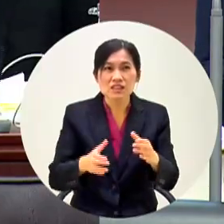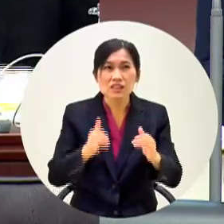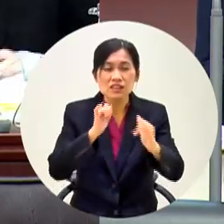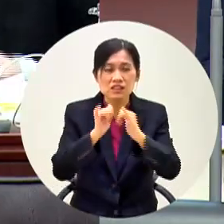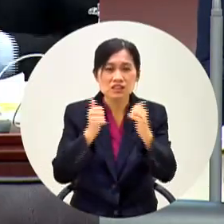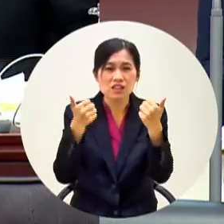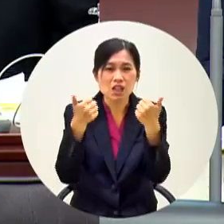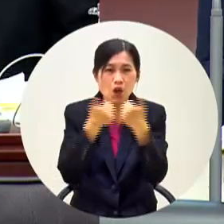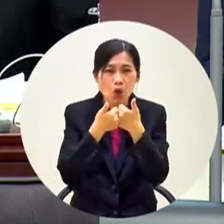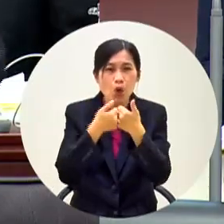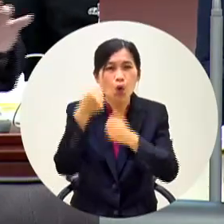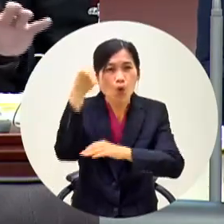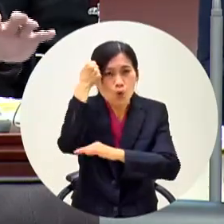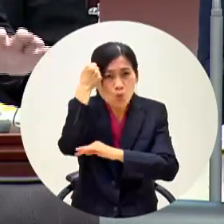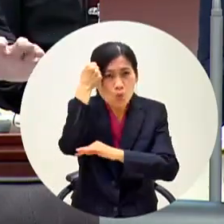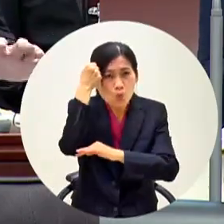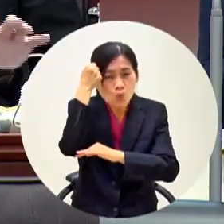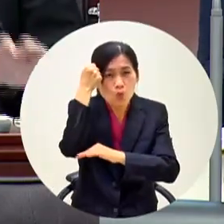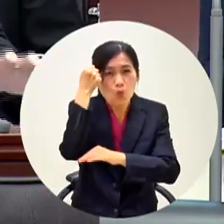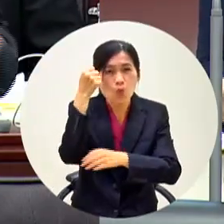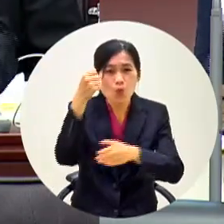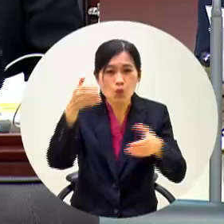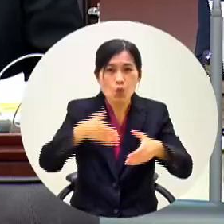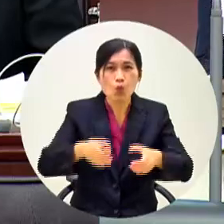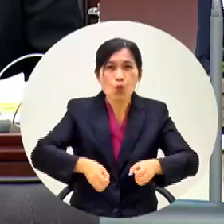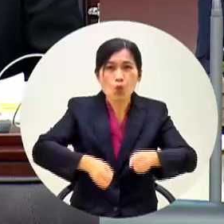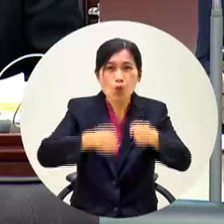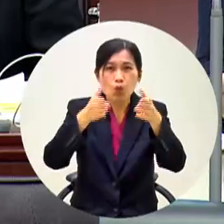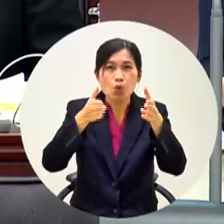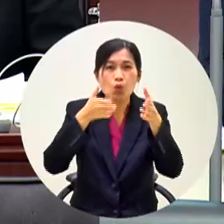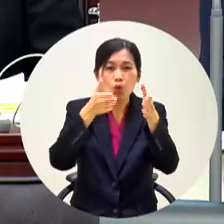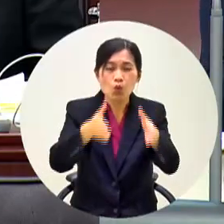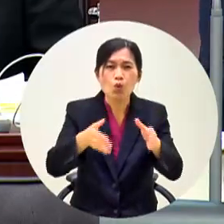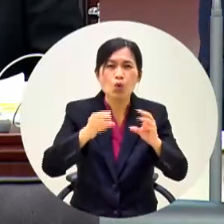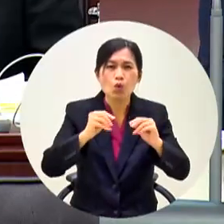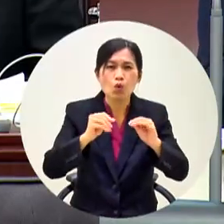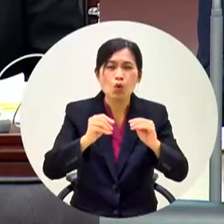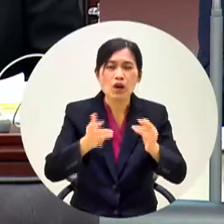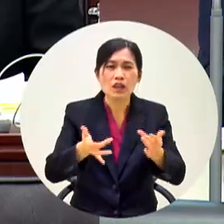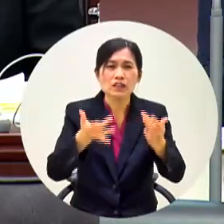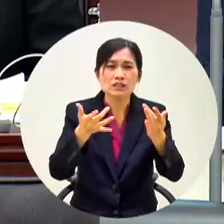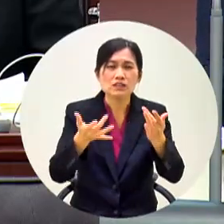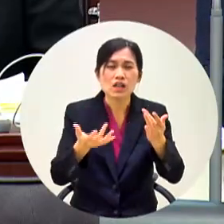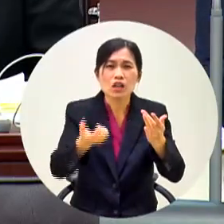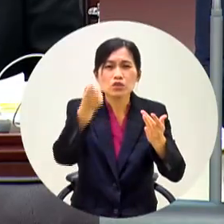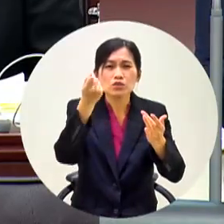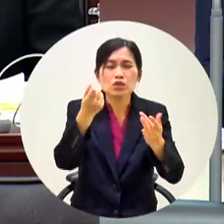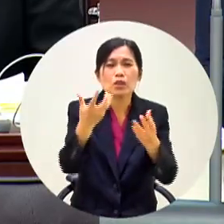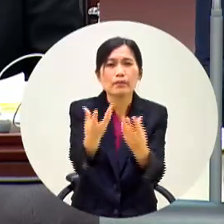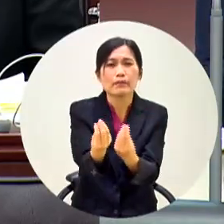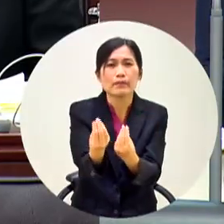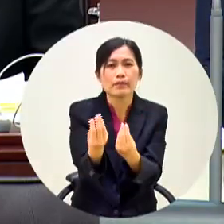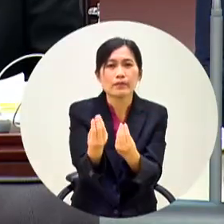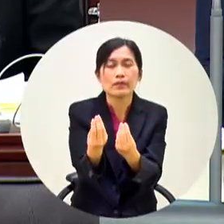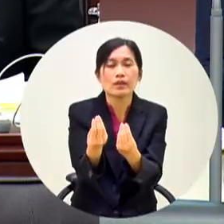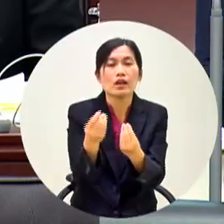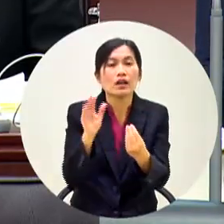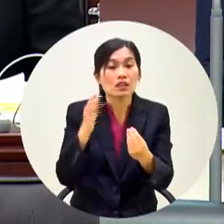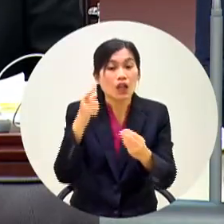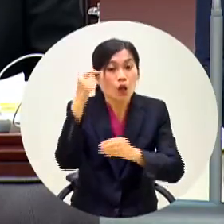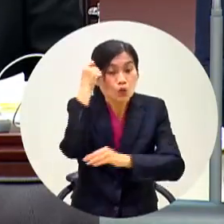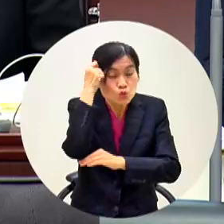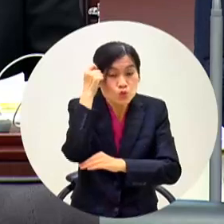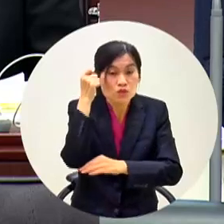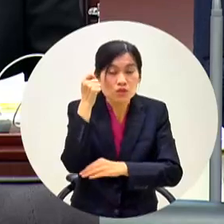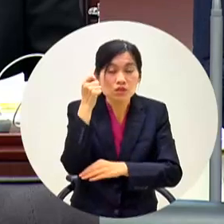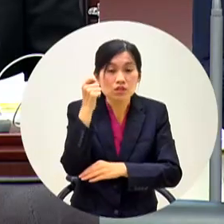嘛，不对土地也没有财产权的主张的部分嘛，但是他居住的问题我们要